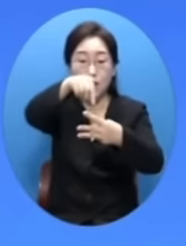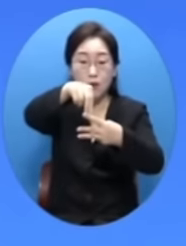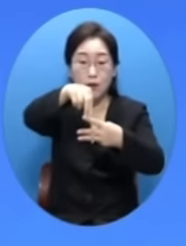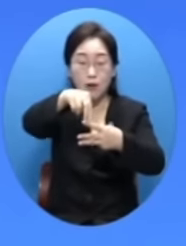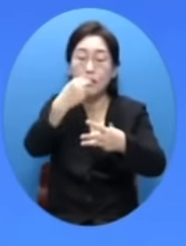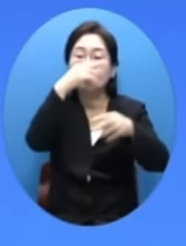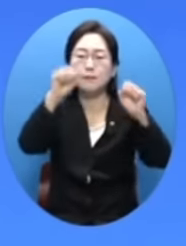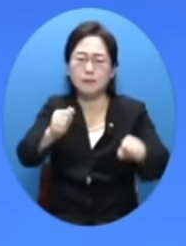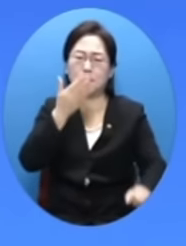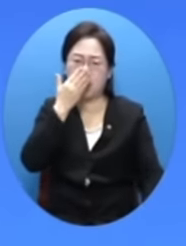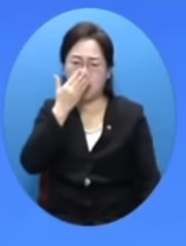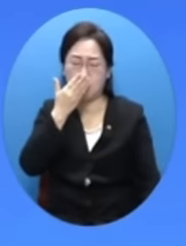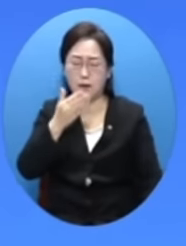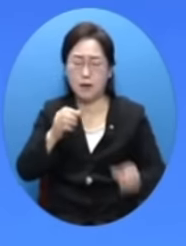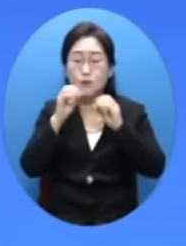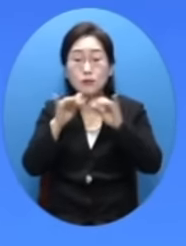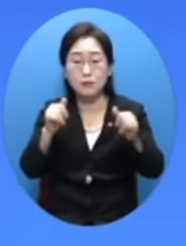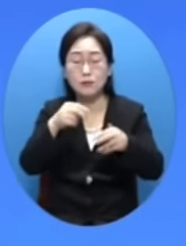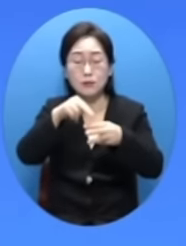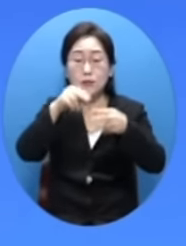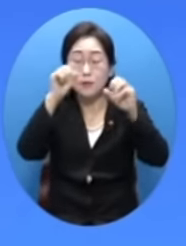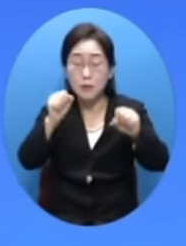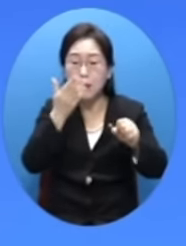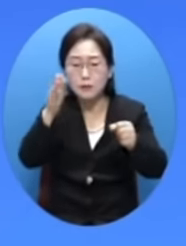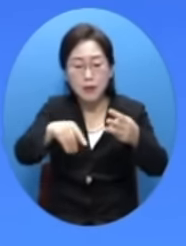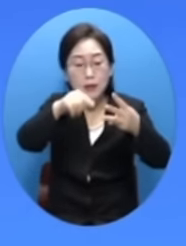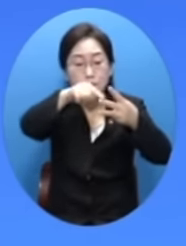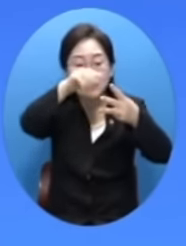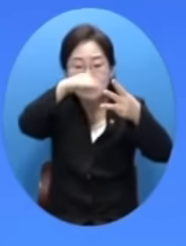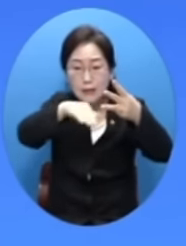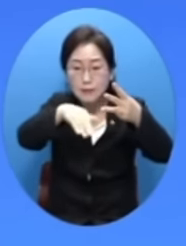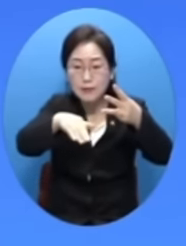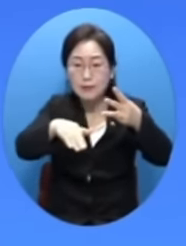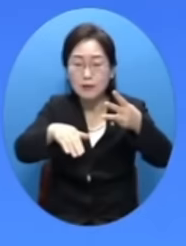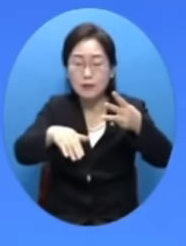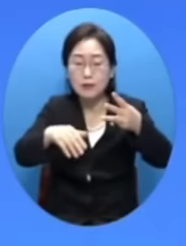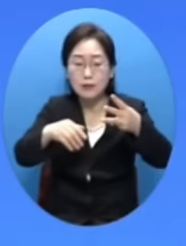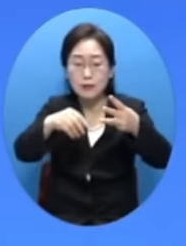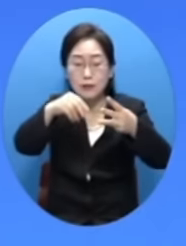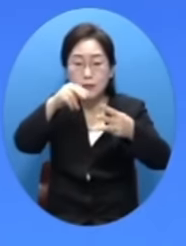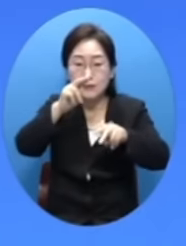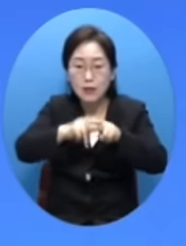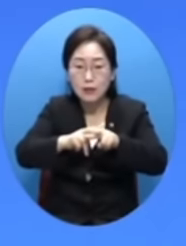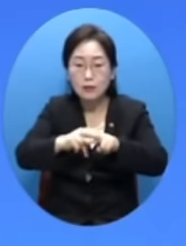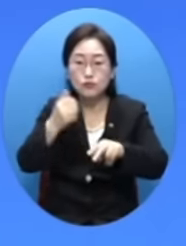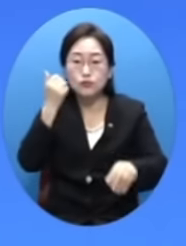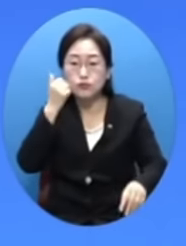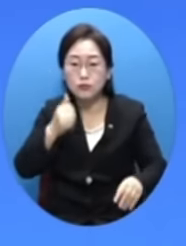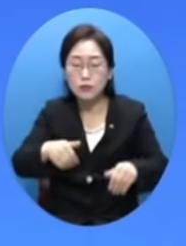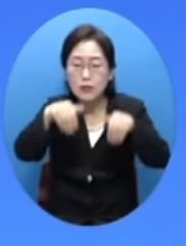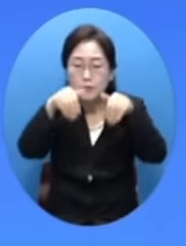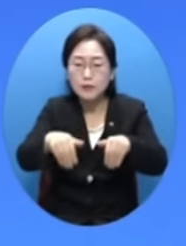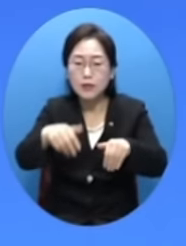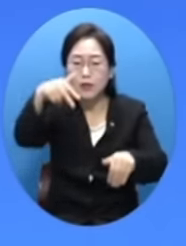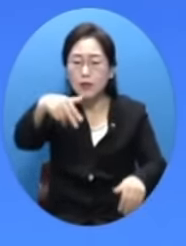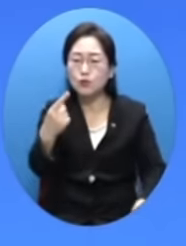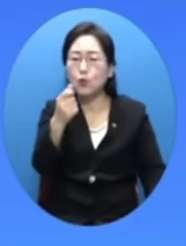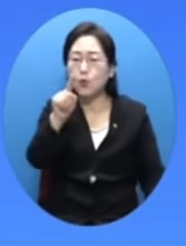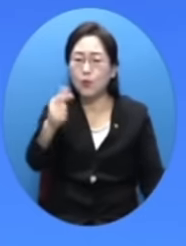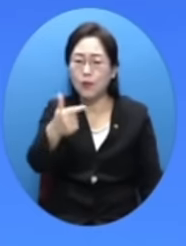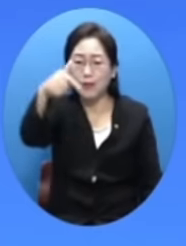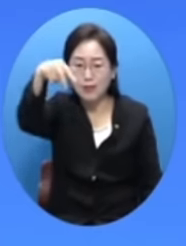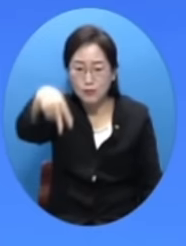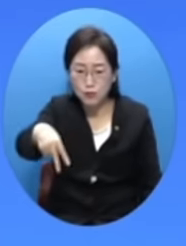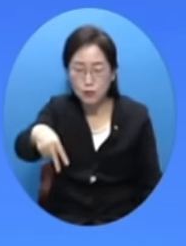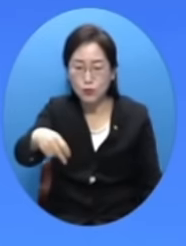살았을 텐데 그 아래 칸에 타고 있는 자기 비서 역할을 했던 조한규라고 하는